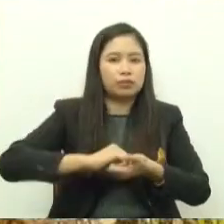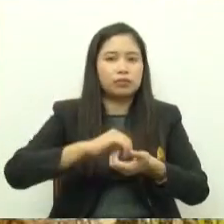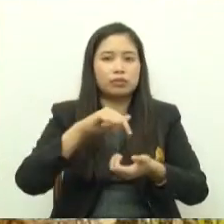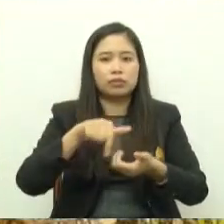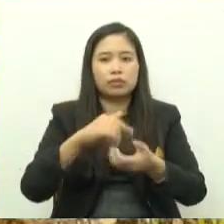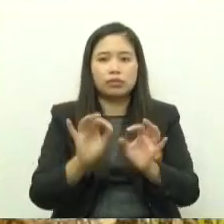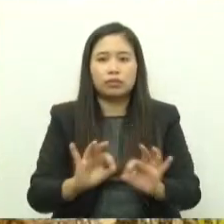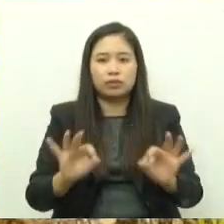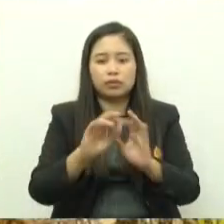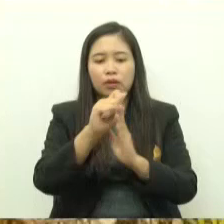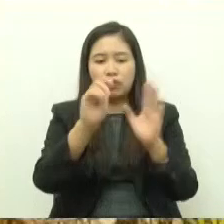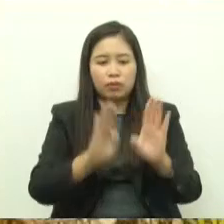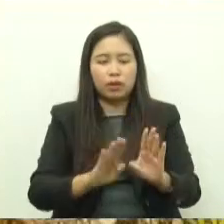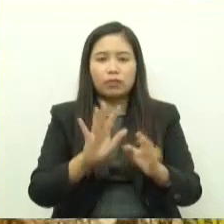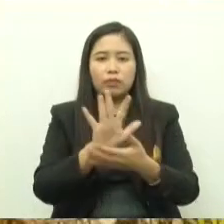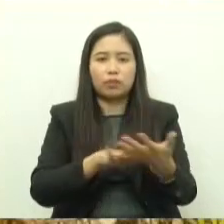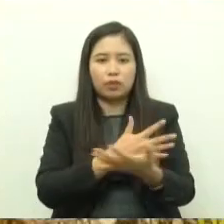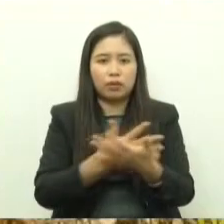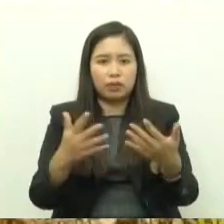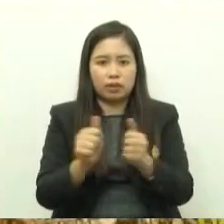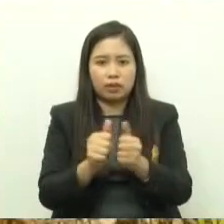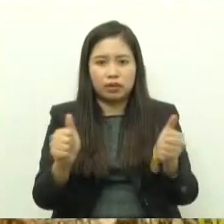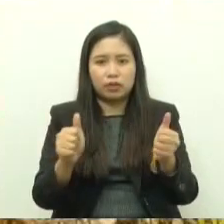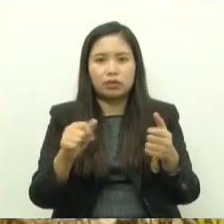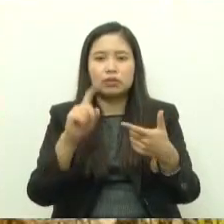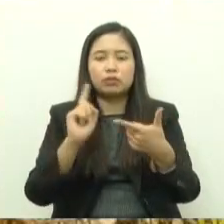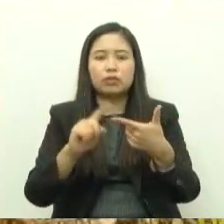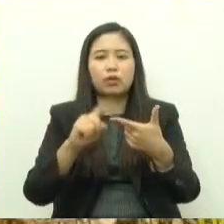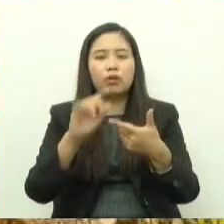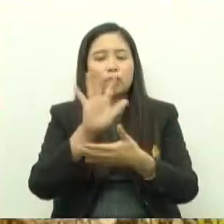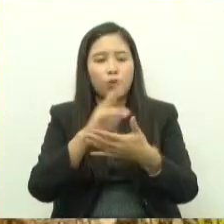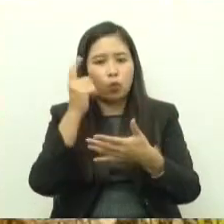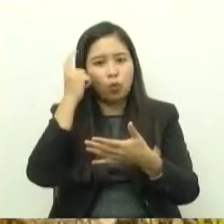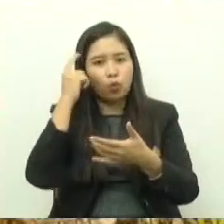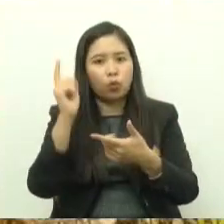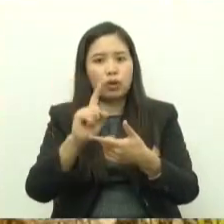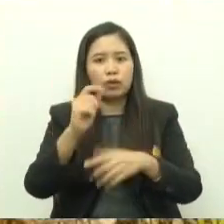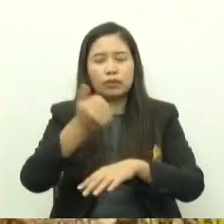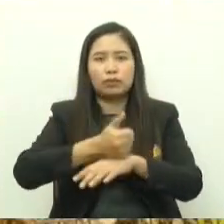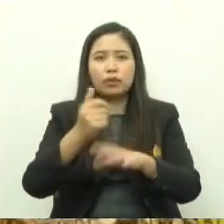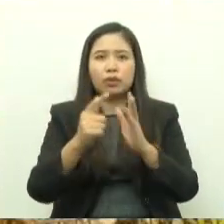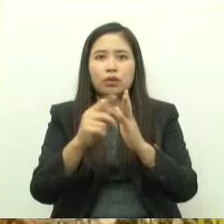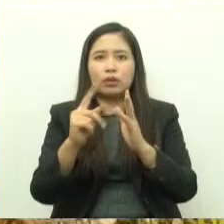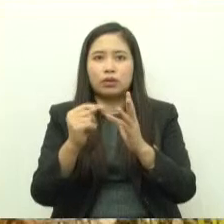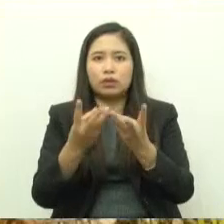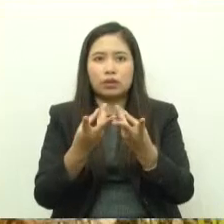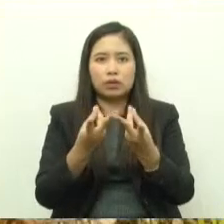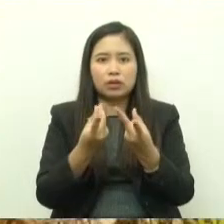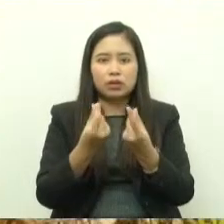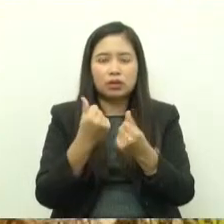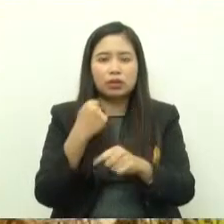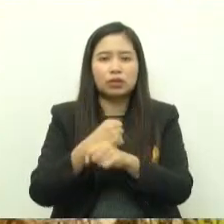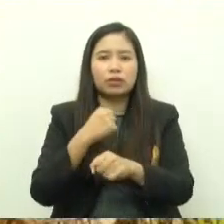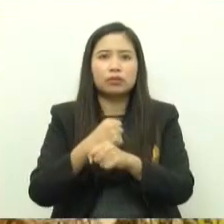แบบวางแผนที่ดีอันที่ที่ 2ครับเราได้เรียนรู้ว่าผอเขตไม่จำเป็นต้องเป็นผอเขตที่เคยเป็นมานาน